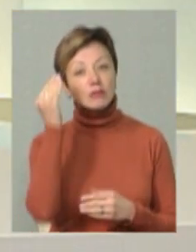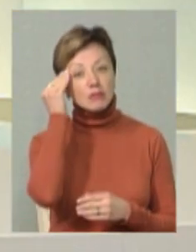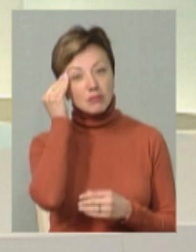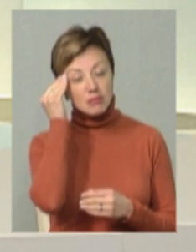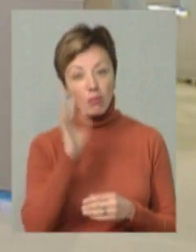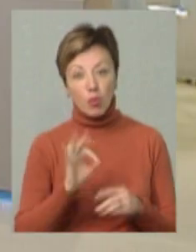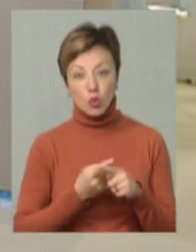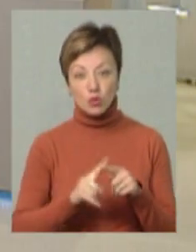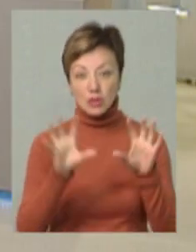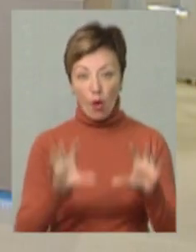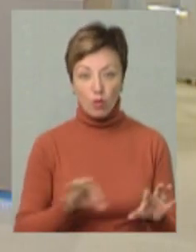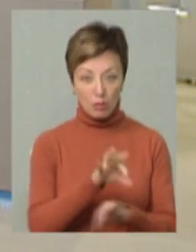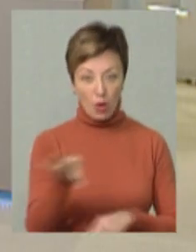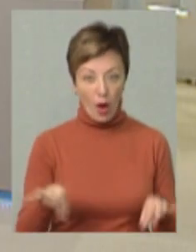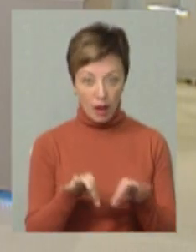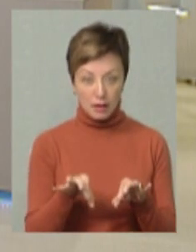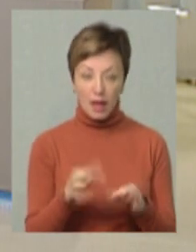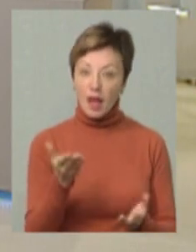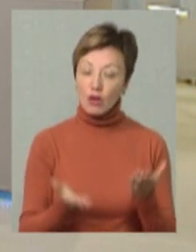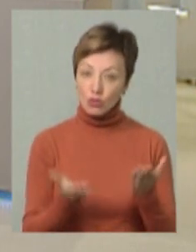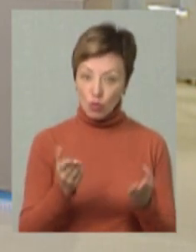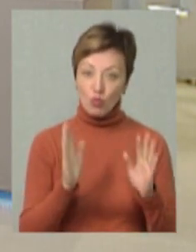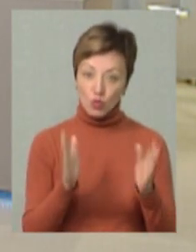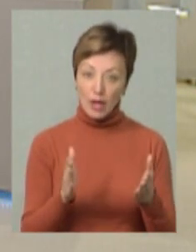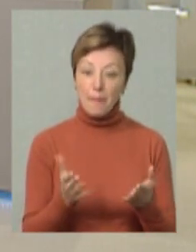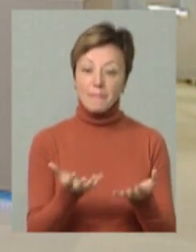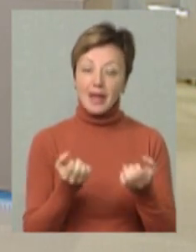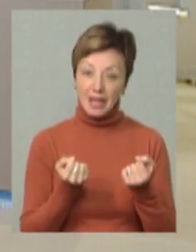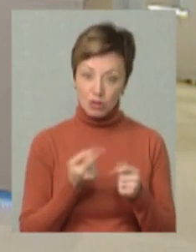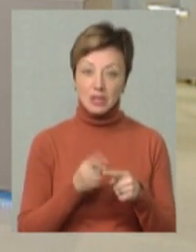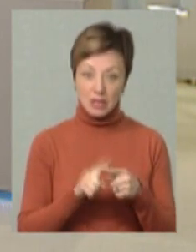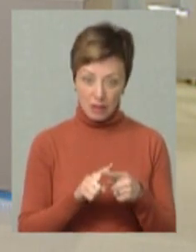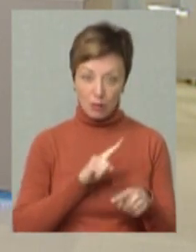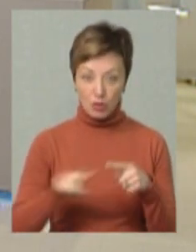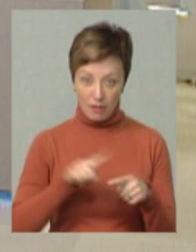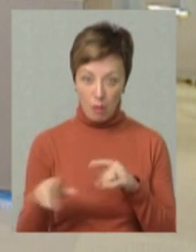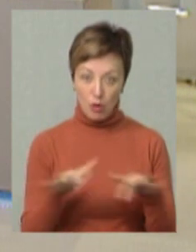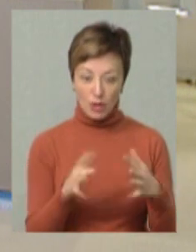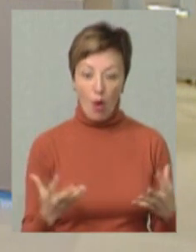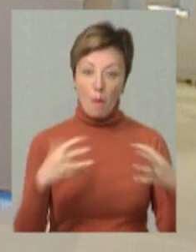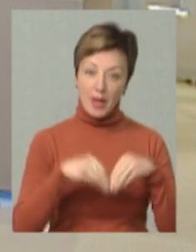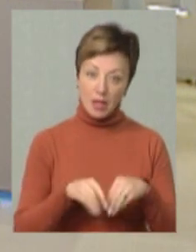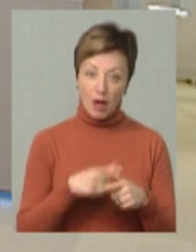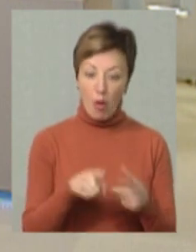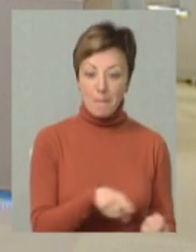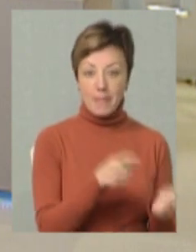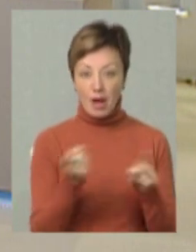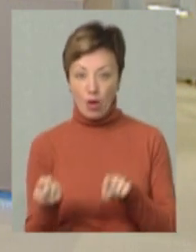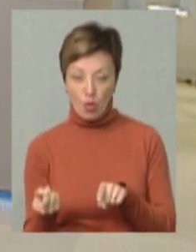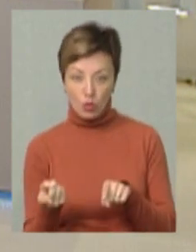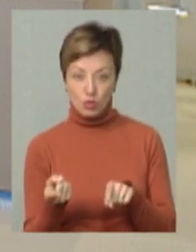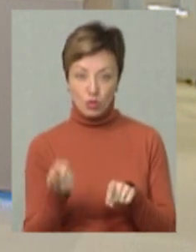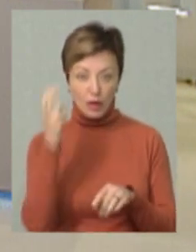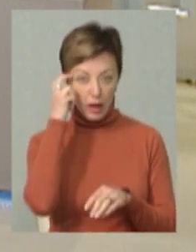міркування стосовно цього законопроєкту, і якщо його буде прийнято, чи це пожвавить процес об'єднання або переходу УПЦ